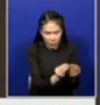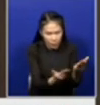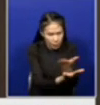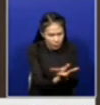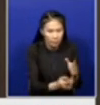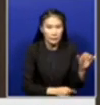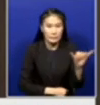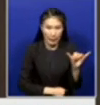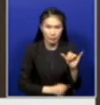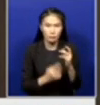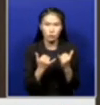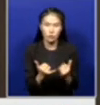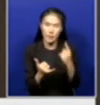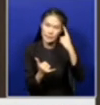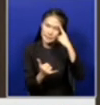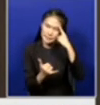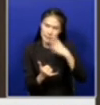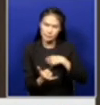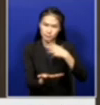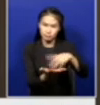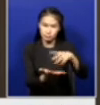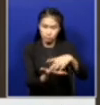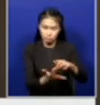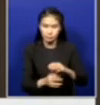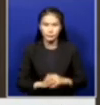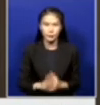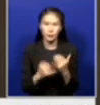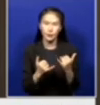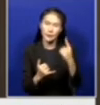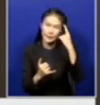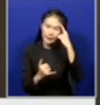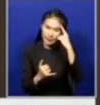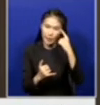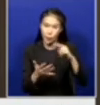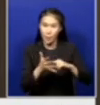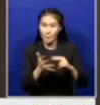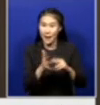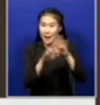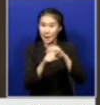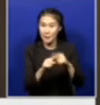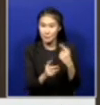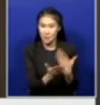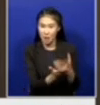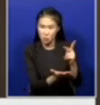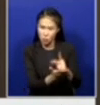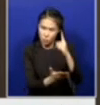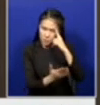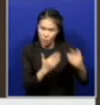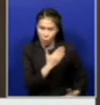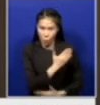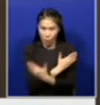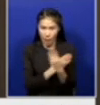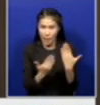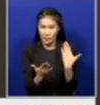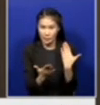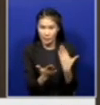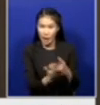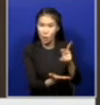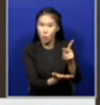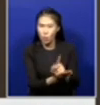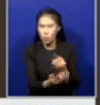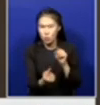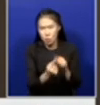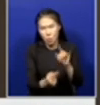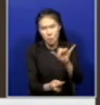ความเคารพแล้วครับว่าไอ้สิ่งเหล่านี้มันจะสิ่งทำให้เปิดช่องในการใช้เงินเพื่อประโยชน์ทางการเมืองก็